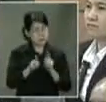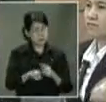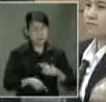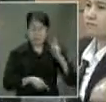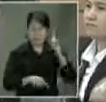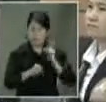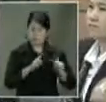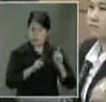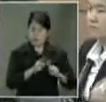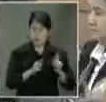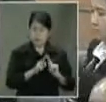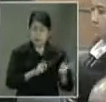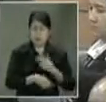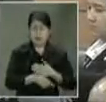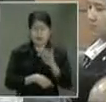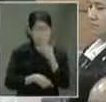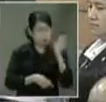าชนได้รู้ได้เห็น